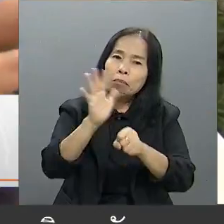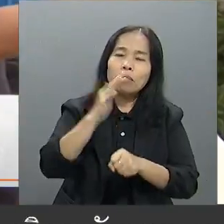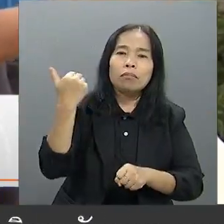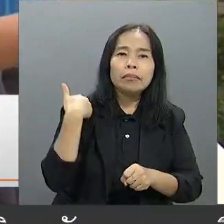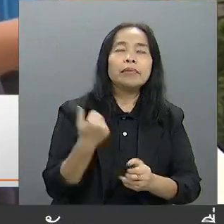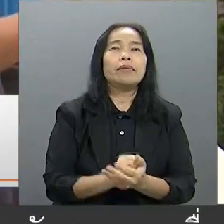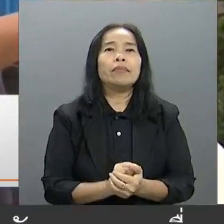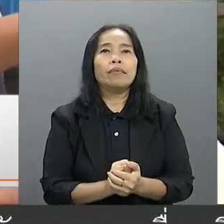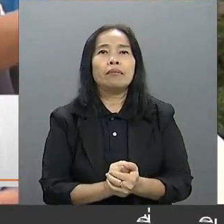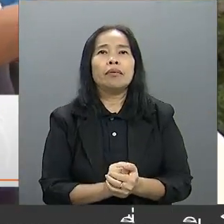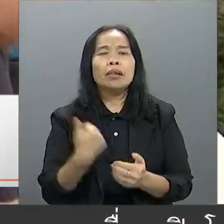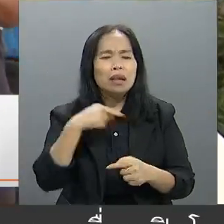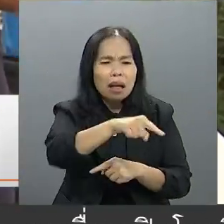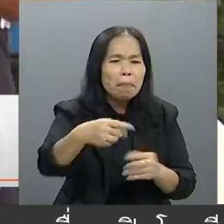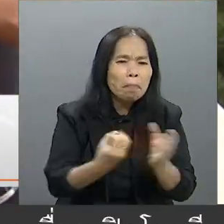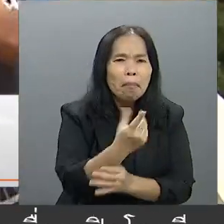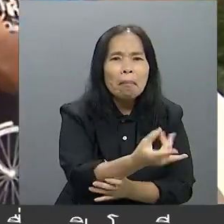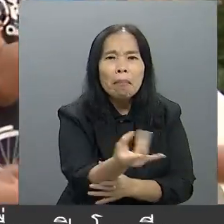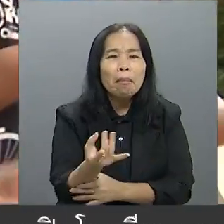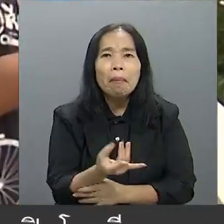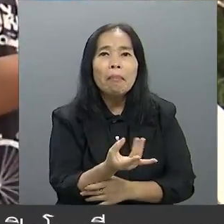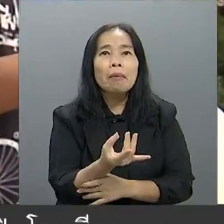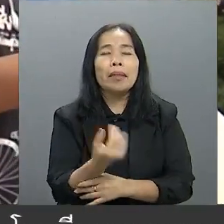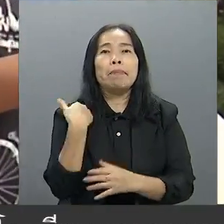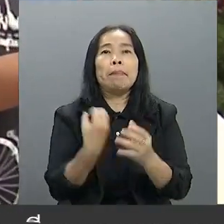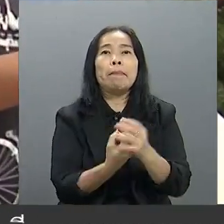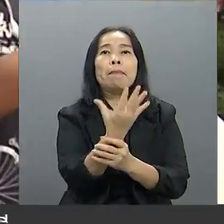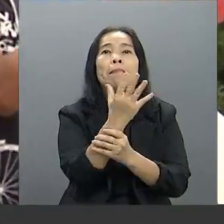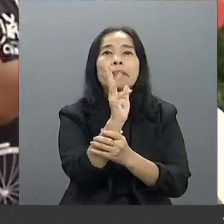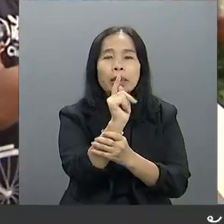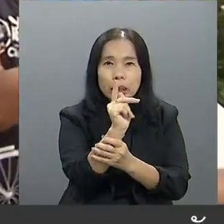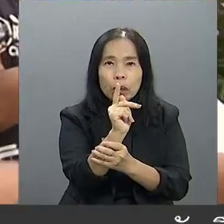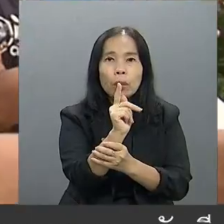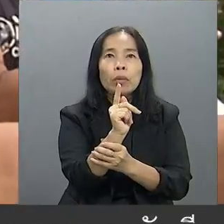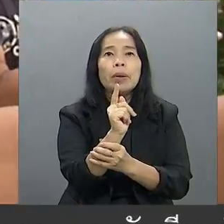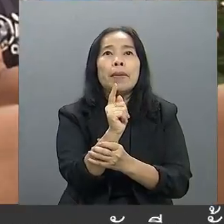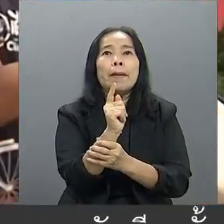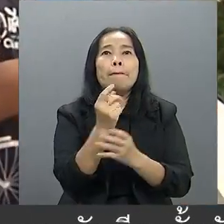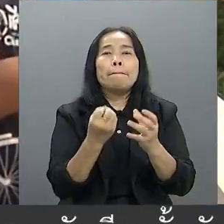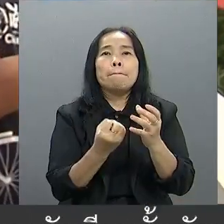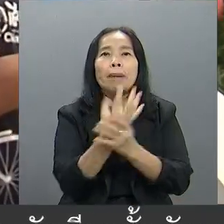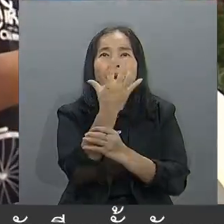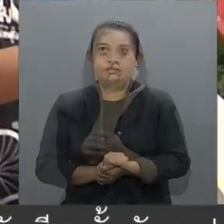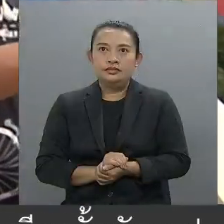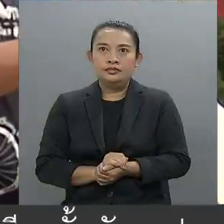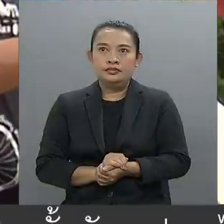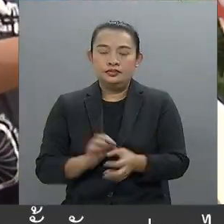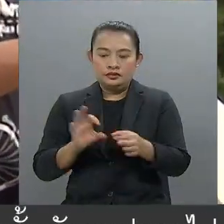มันมีอะไรบ้าง ผักปงผักตบชวาต้นสวงแล้วก็ต้นสนอขึ้นใจหมดเ